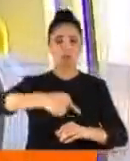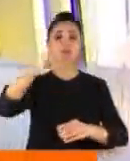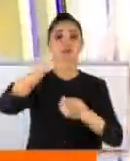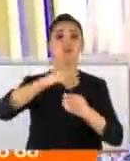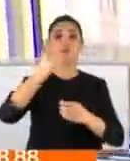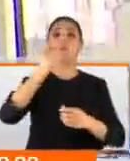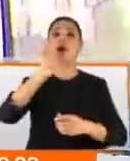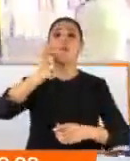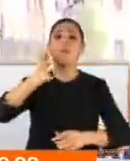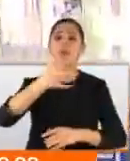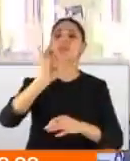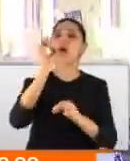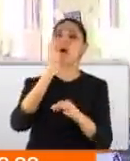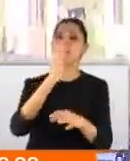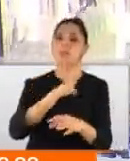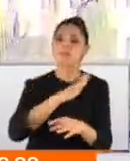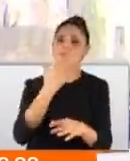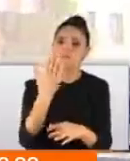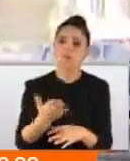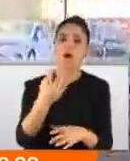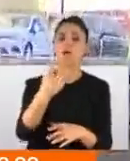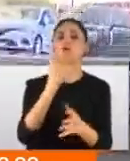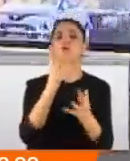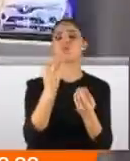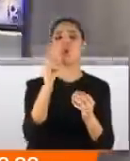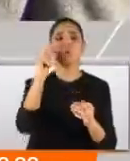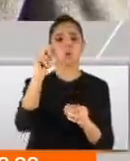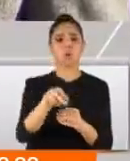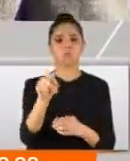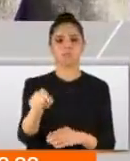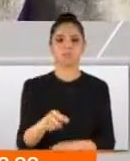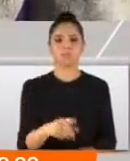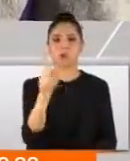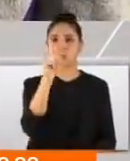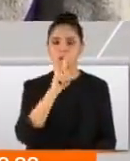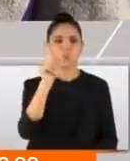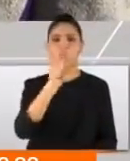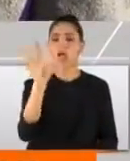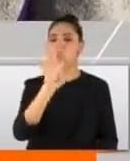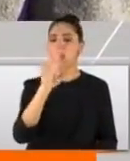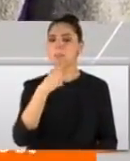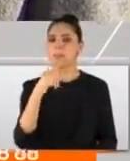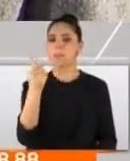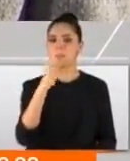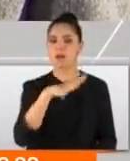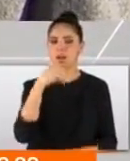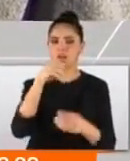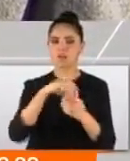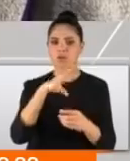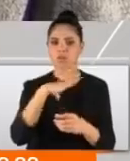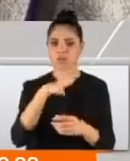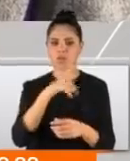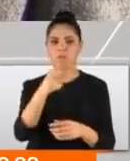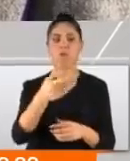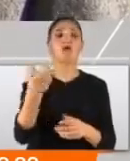yüklü miktarda ziynet eşyasıyla birlikte balya balya para gördü. 150 bin lira civarında bir parası vardı içerisinde.